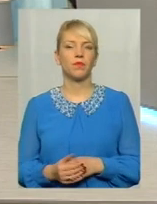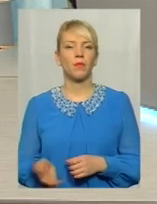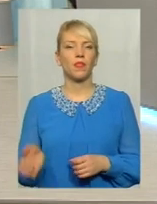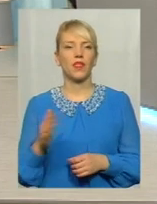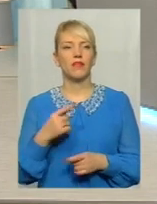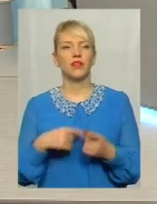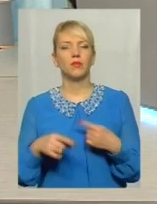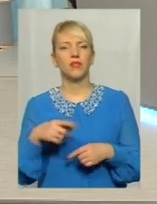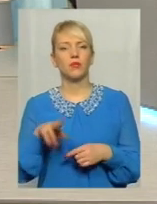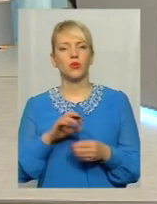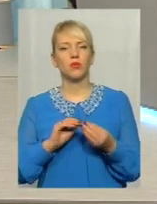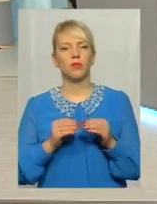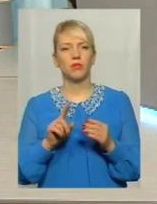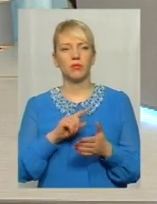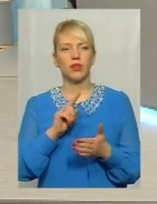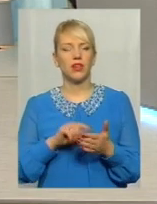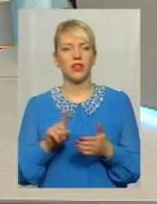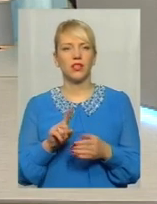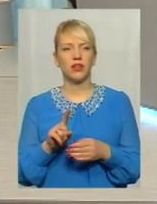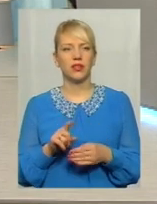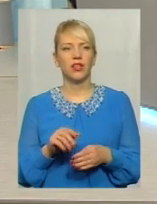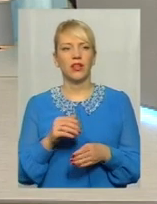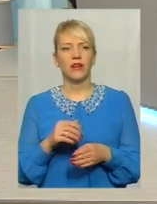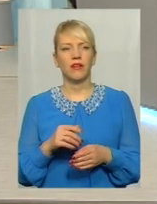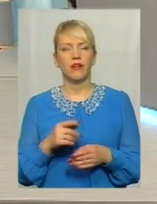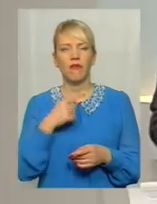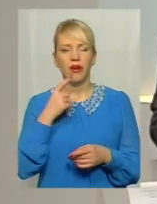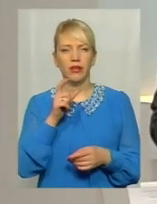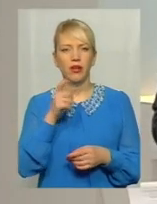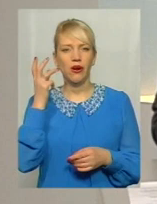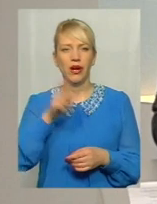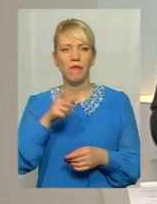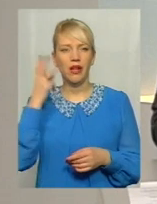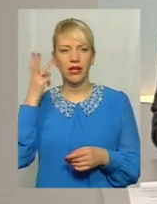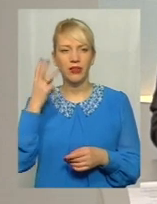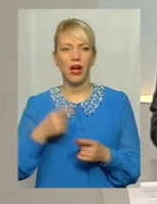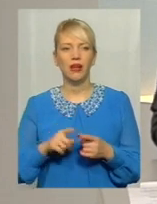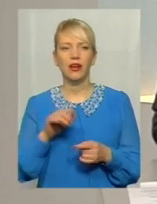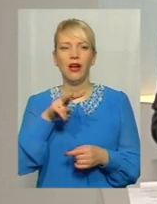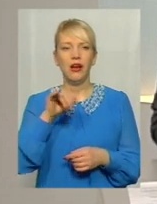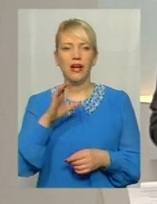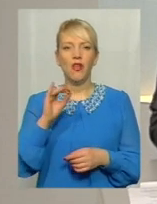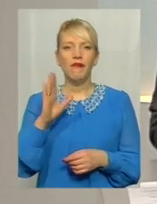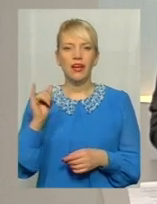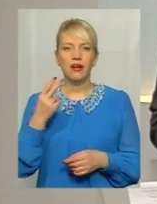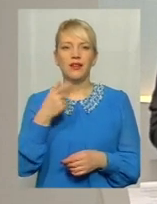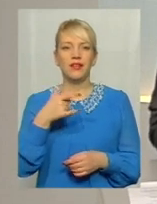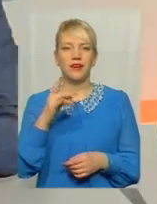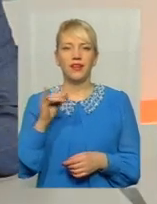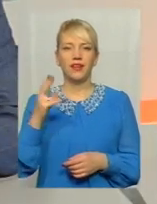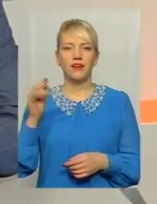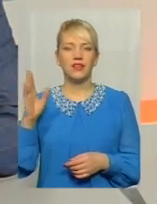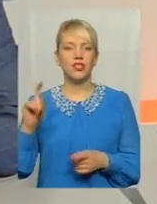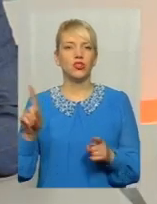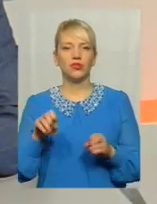повернемося також до проблемних питань, які виділяють все ж таки хмельничани, ліс і не тільки. Лісові Гринівці, що вирішили? Лісові